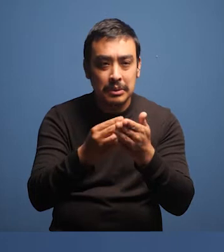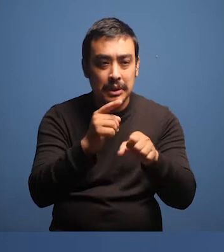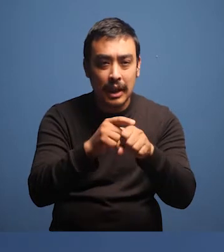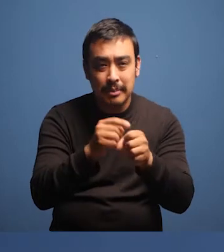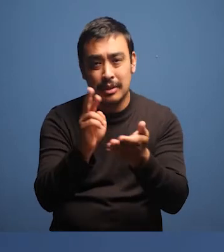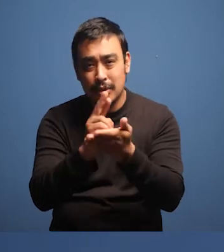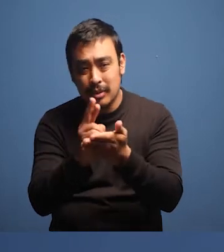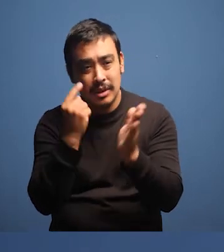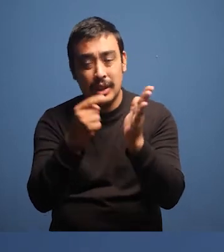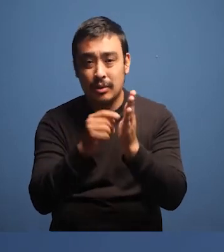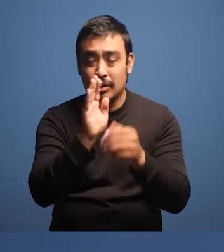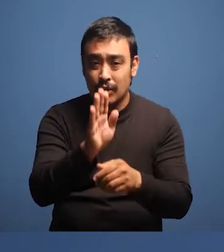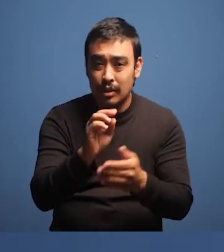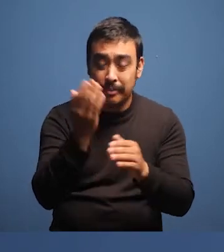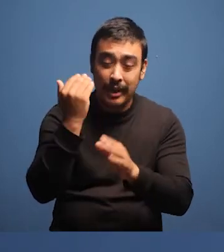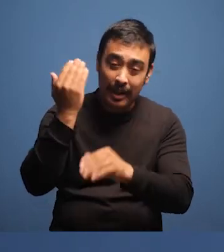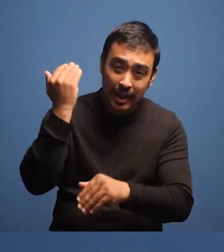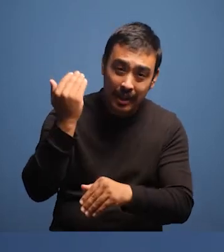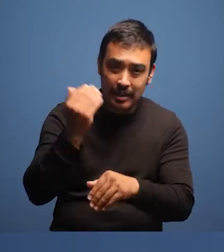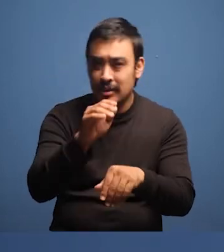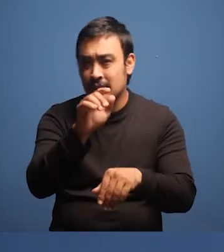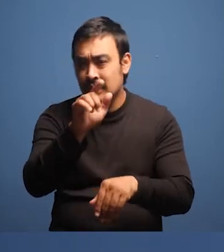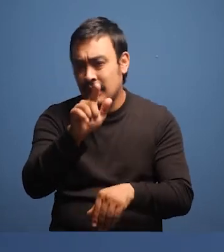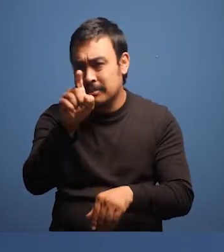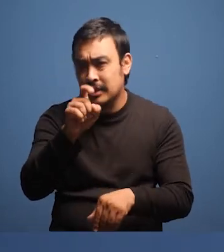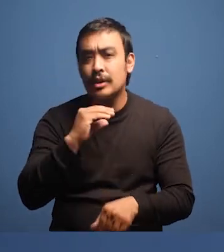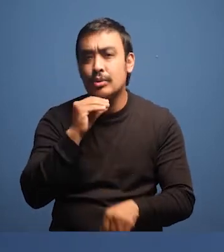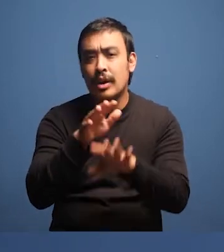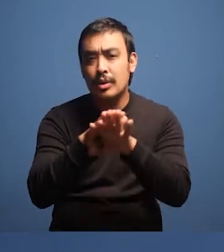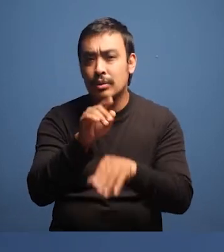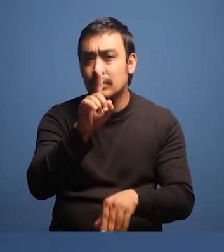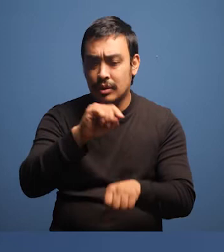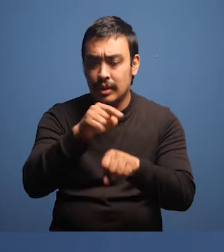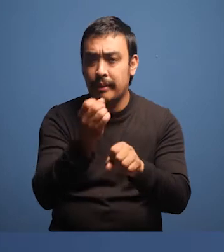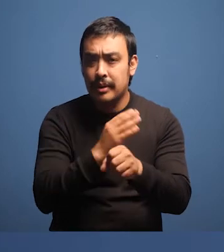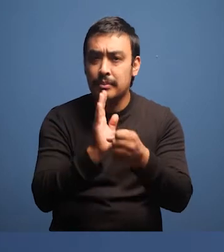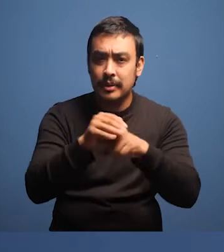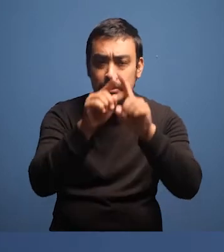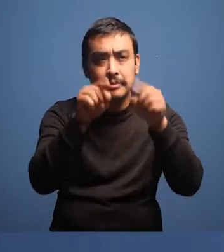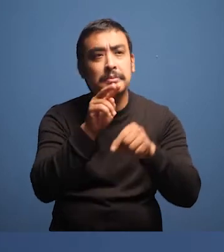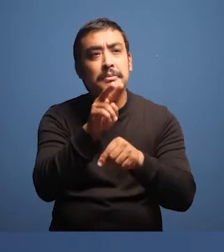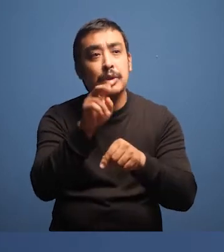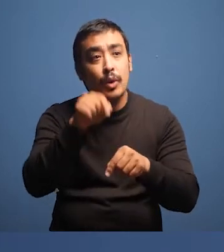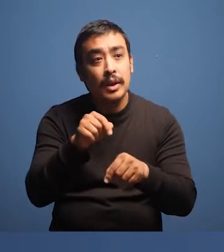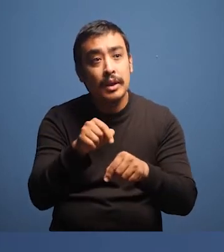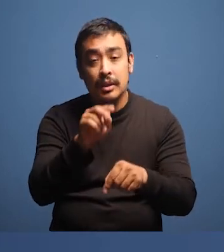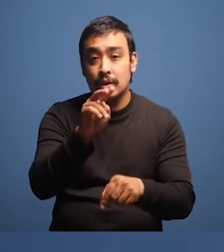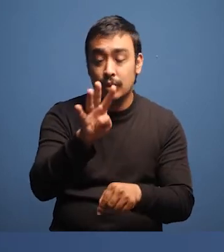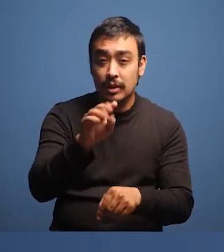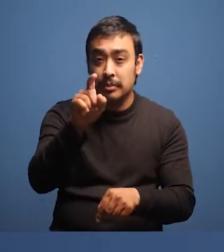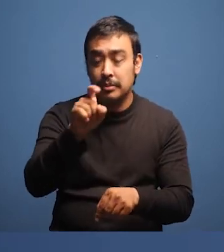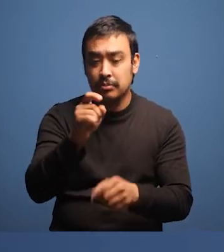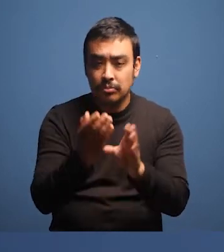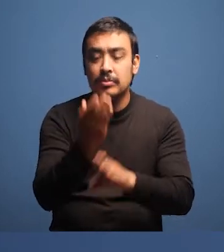पनि देखाएको छ कि पहिला चाहिँ अबाउट 7% युथहरूले चाहिँ 10 घन्टाभन्दा बढी स्क्रिन टाइमिङ थियो भने अहिले चाहिँ अबाउट 24%मा चाहिँ